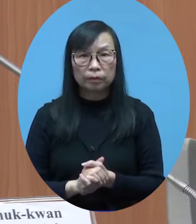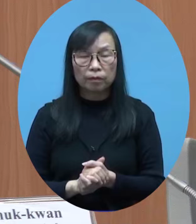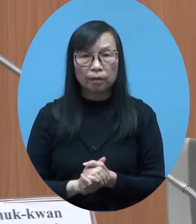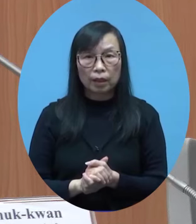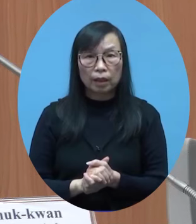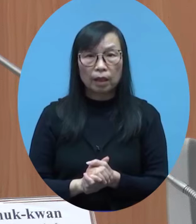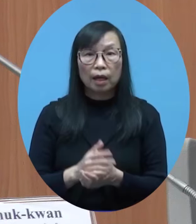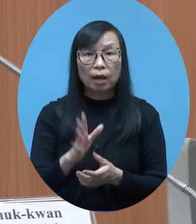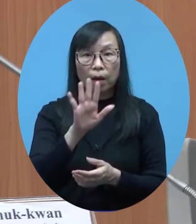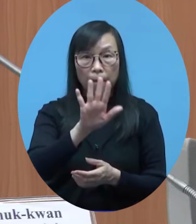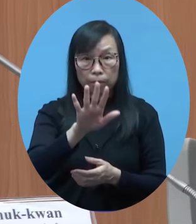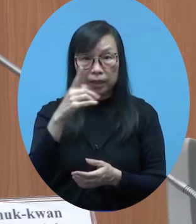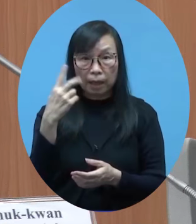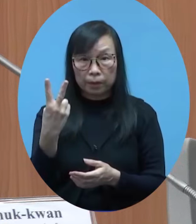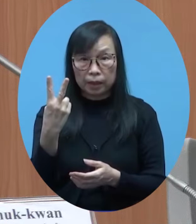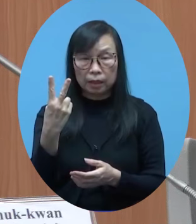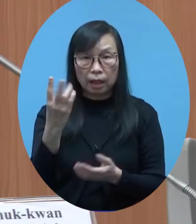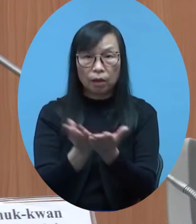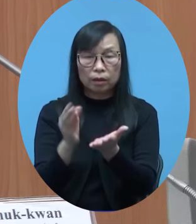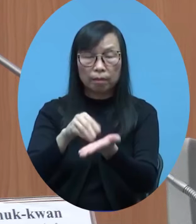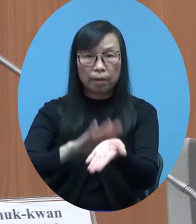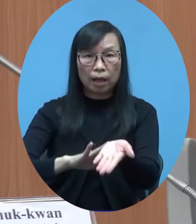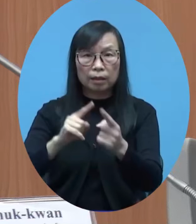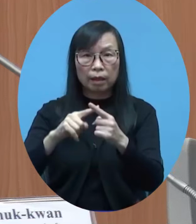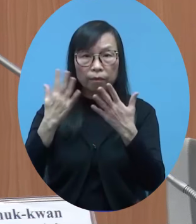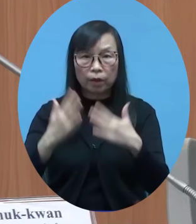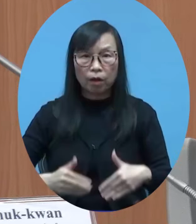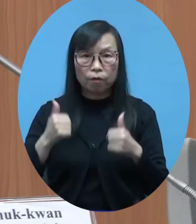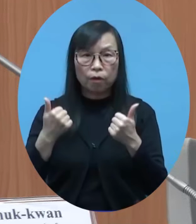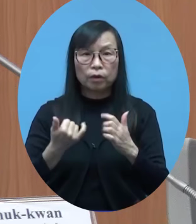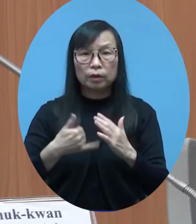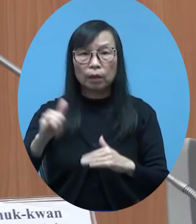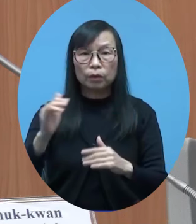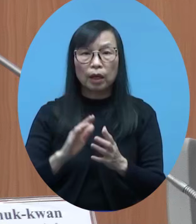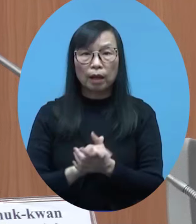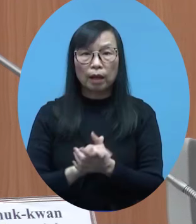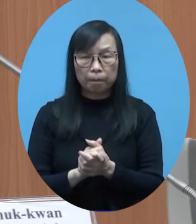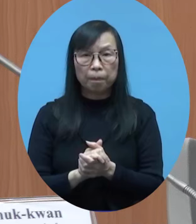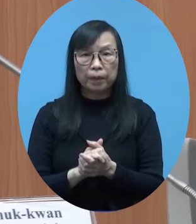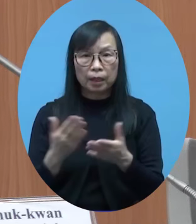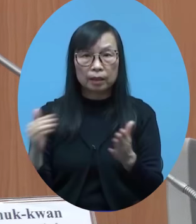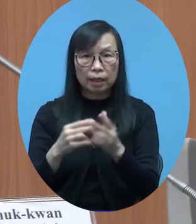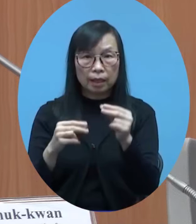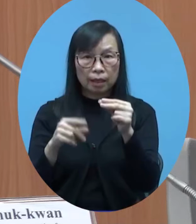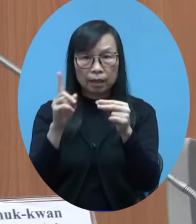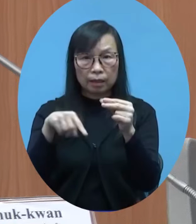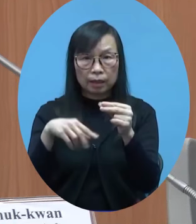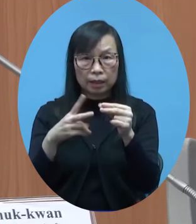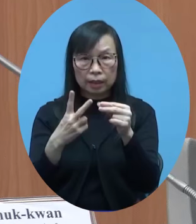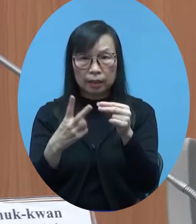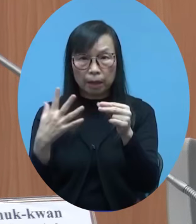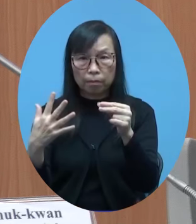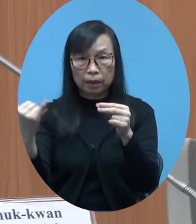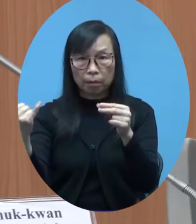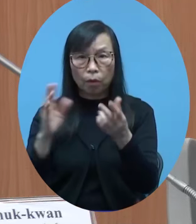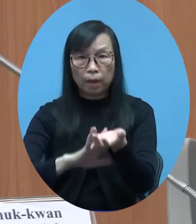有52位確診嘅病人康復咗出院。咁至今咧，我哋有7526位